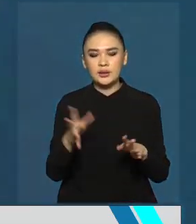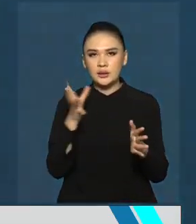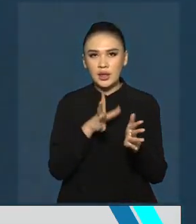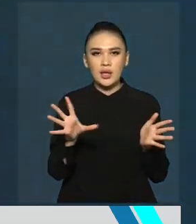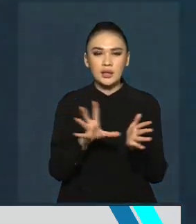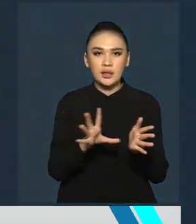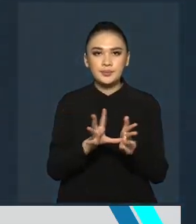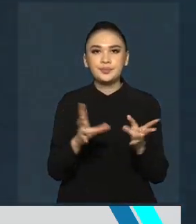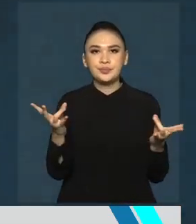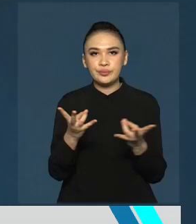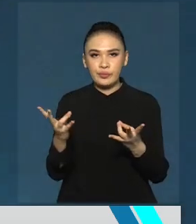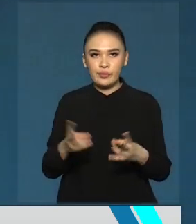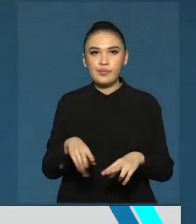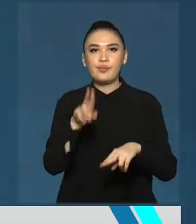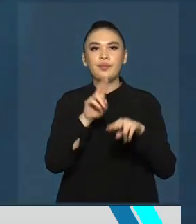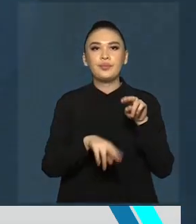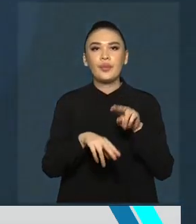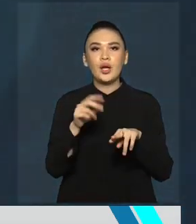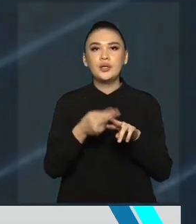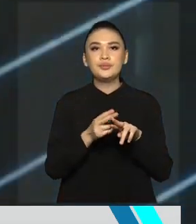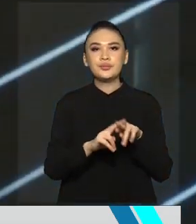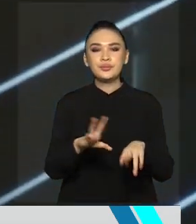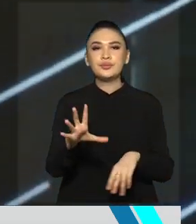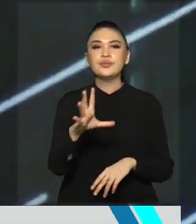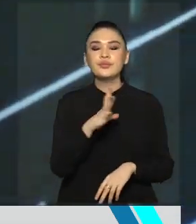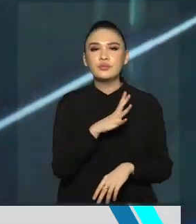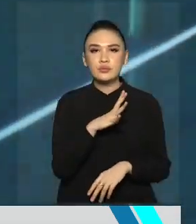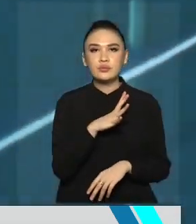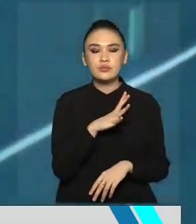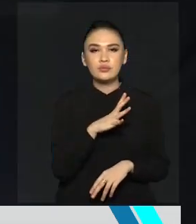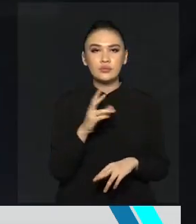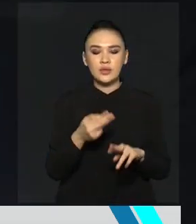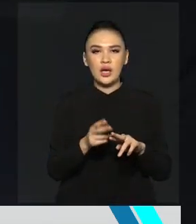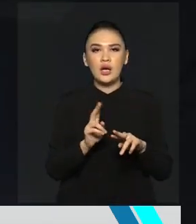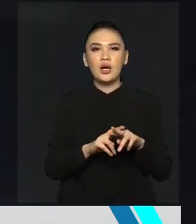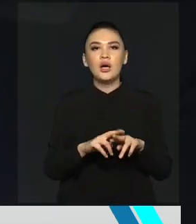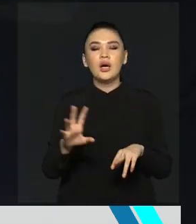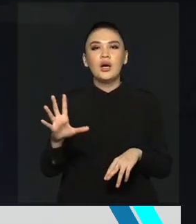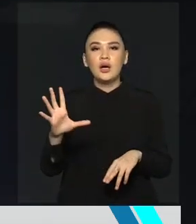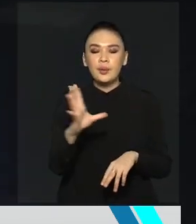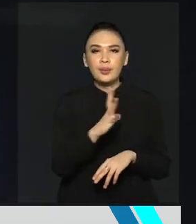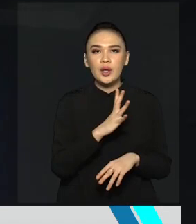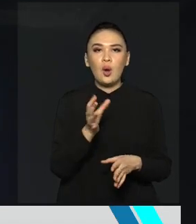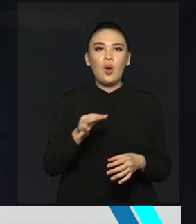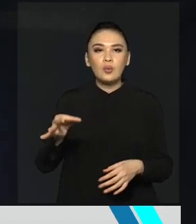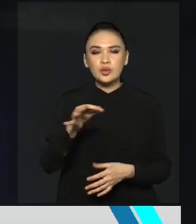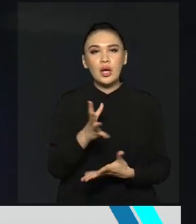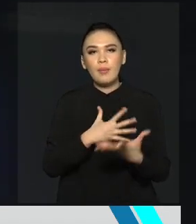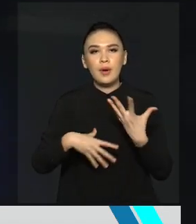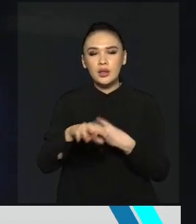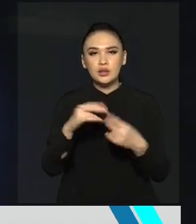қажет етеді, техникалық құрылғылар қажет етеді. Сондай құрылғылар орталық атқарушы органдардың бәрінде де, облыстардың бәрінде болмай